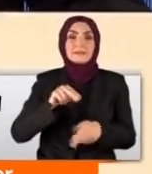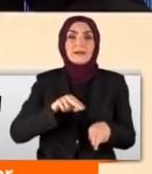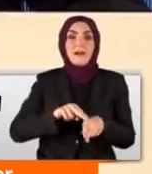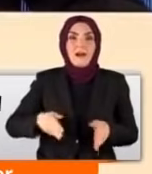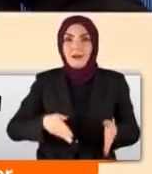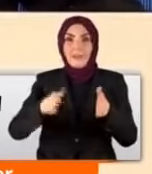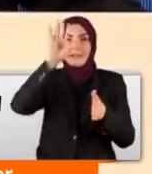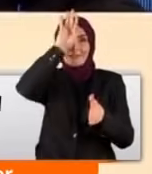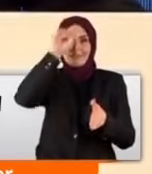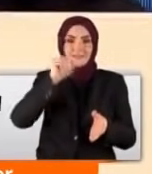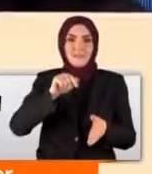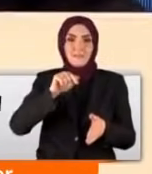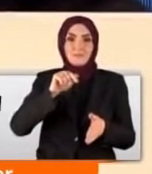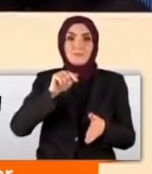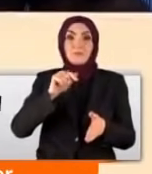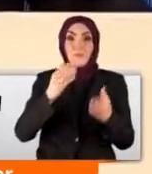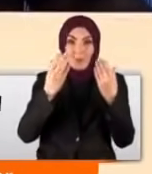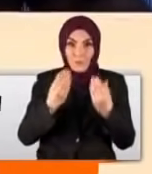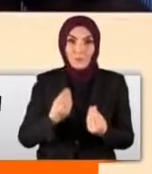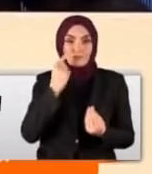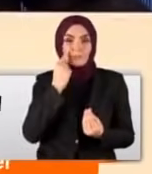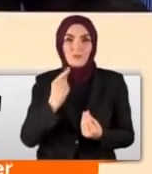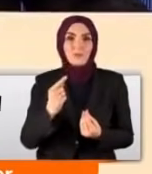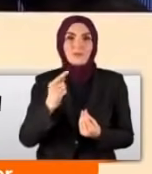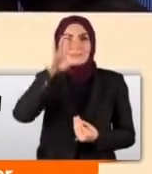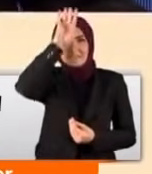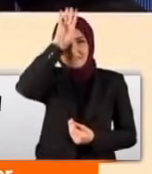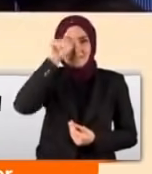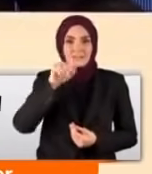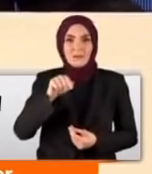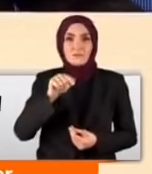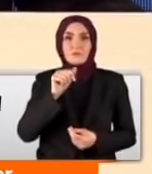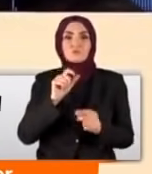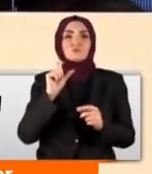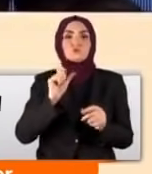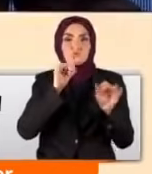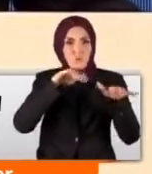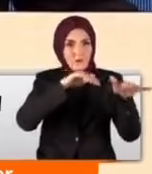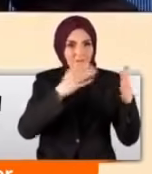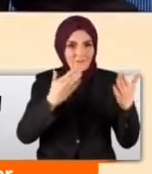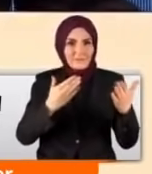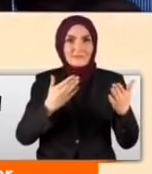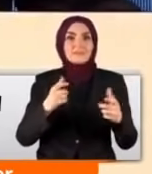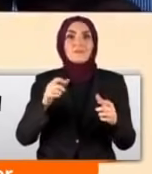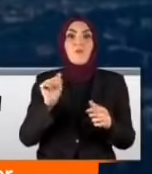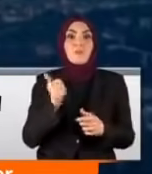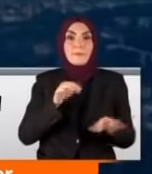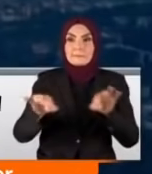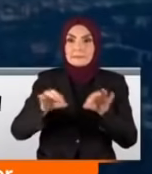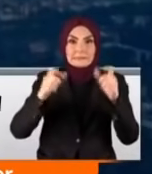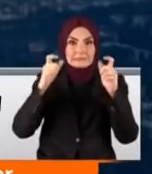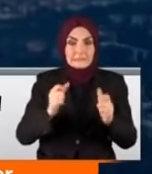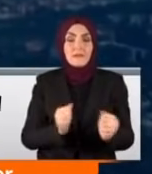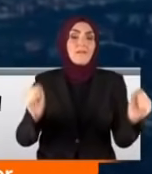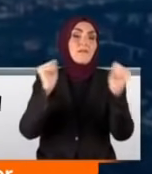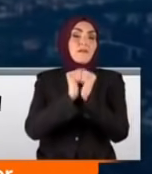kazandırdığımızda İstanbul'un hem coğrafi, hem stratejik, hem tabii güzelliği bir kat daha artacaktır.